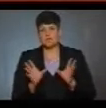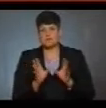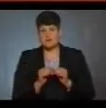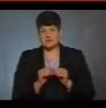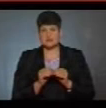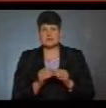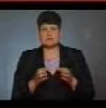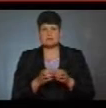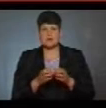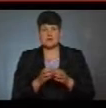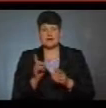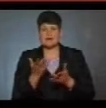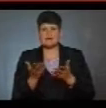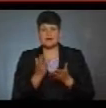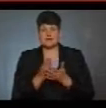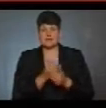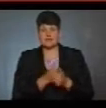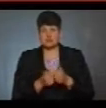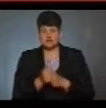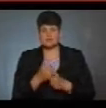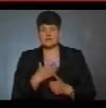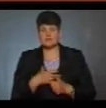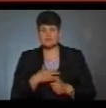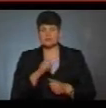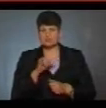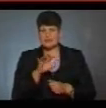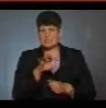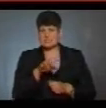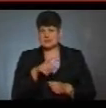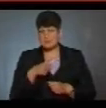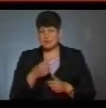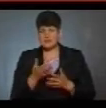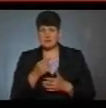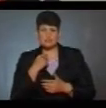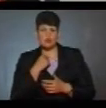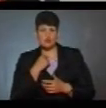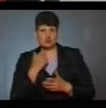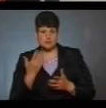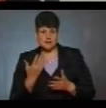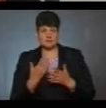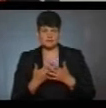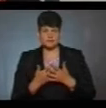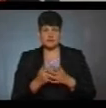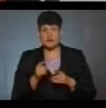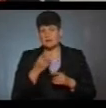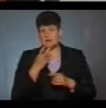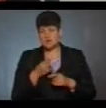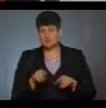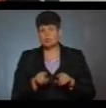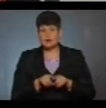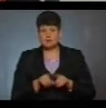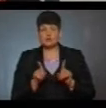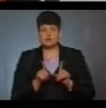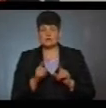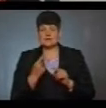певною партією, яка лідирує, так, для того, щоб, можливо, десь неї трошки забрати певних голосів. От, ну, і також бачимо, що це